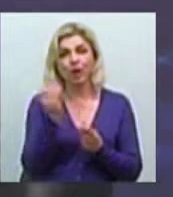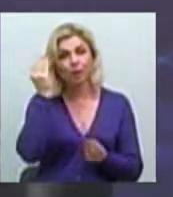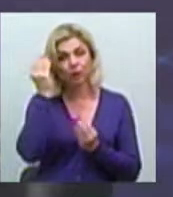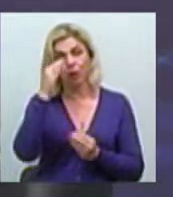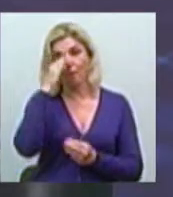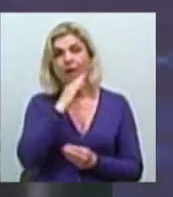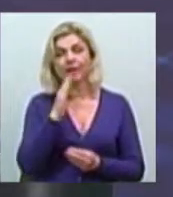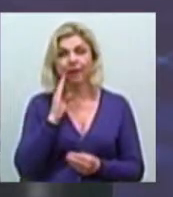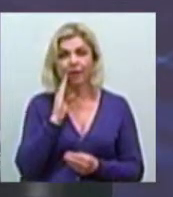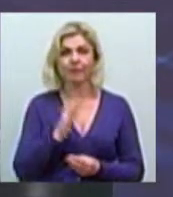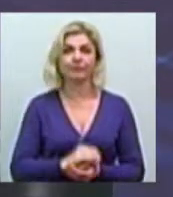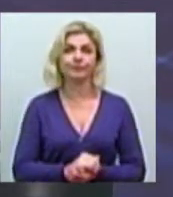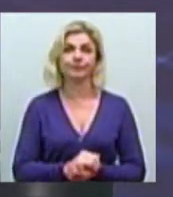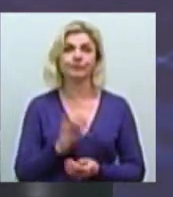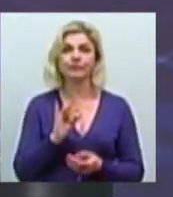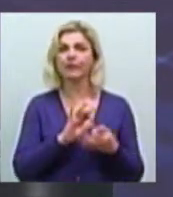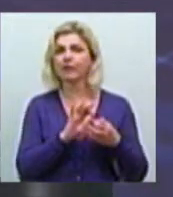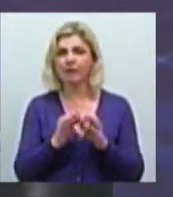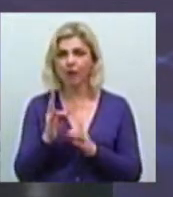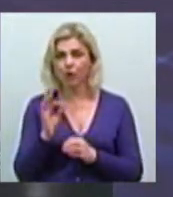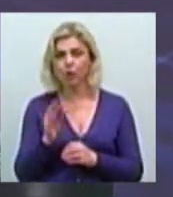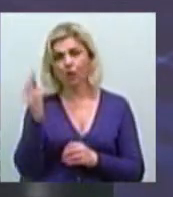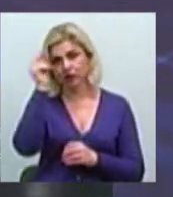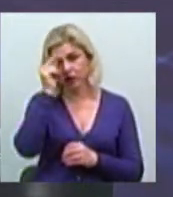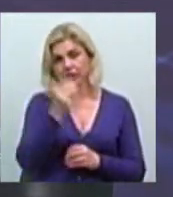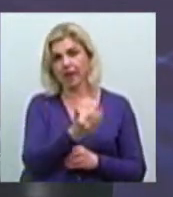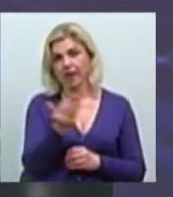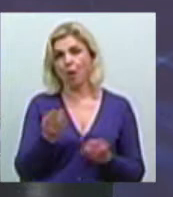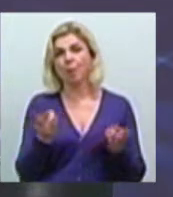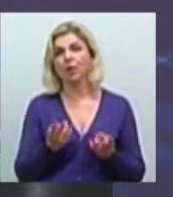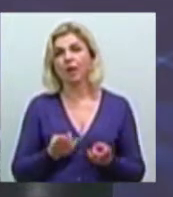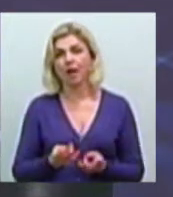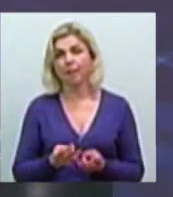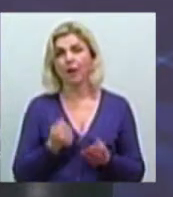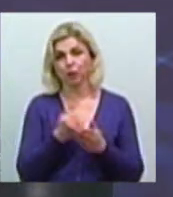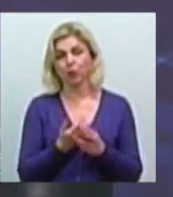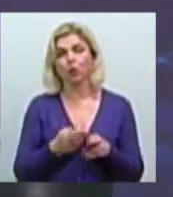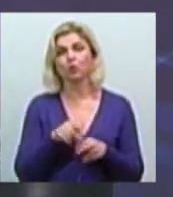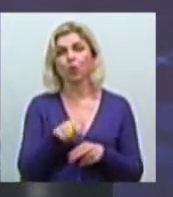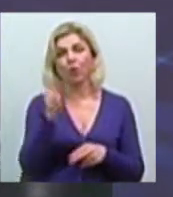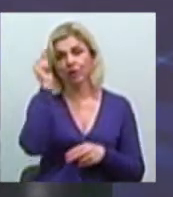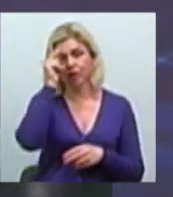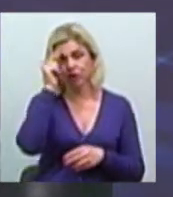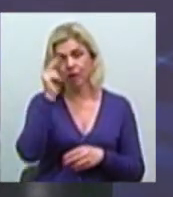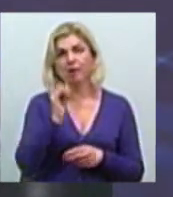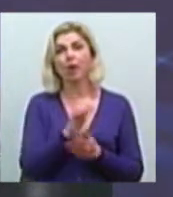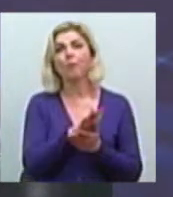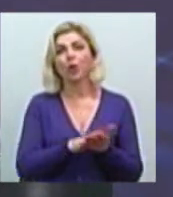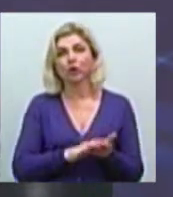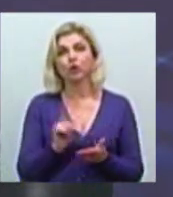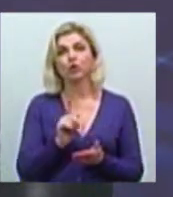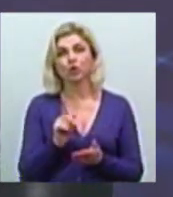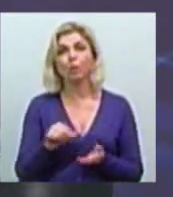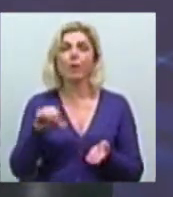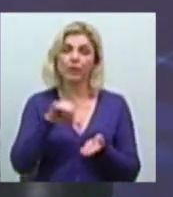і більш детально вивчити їх потреби до цього навчання подальшого, щоб